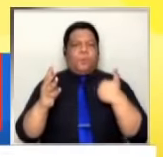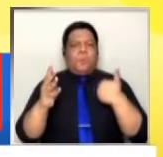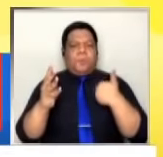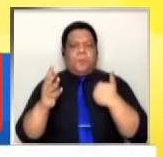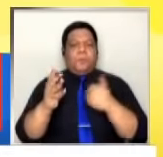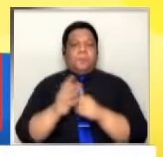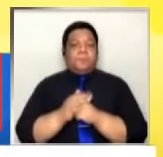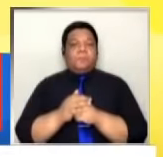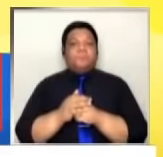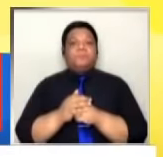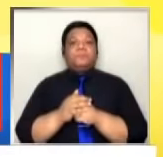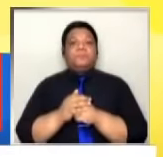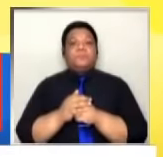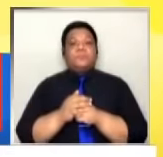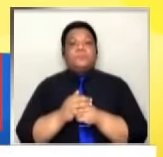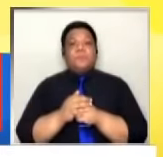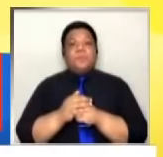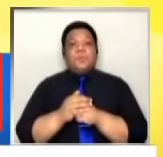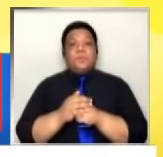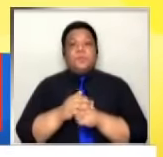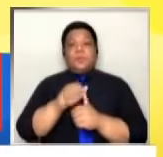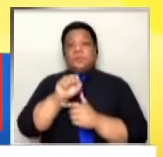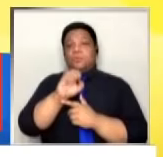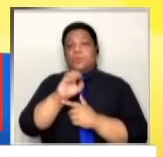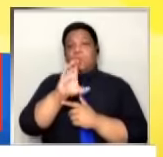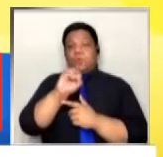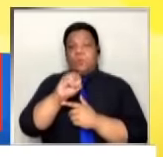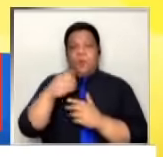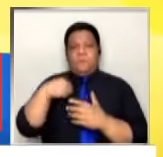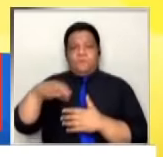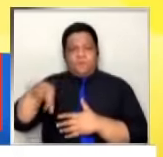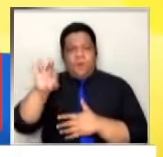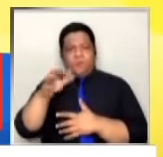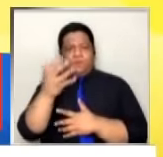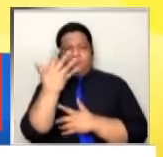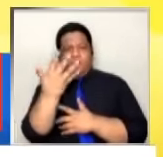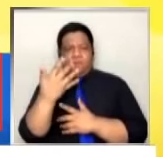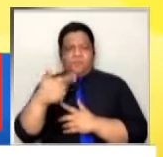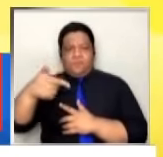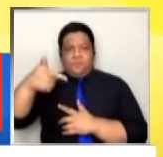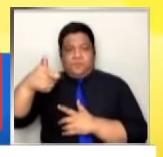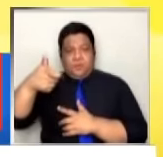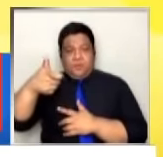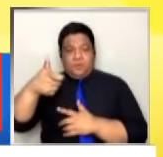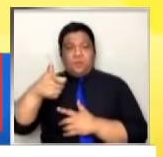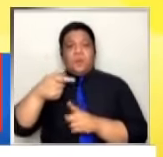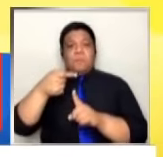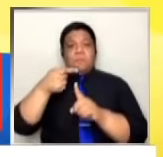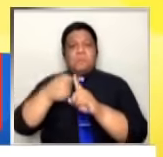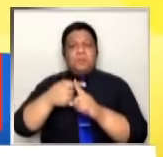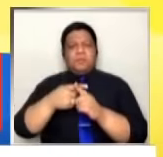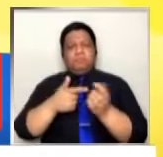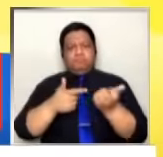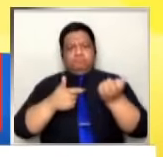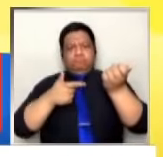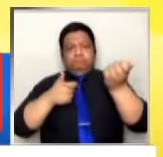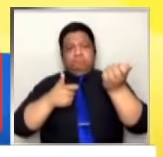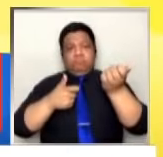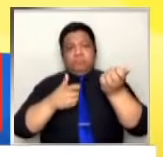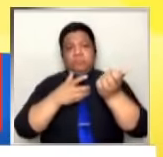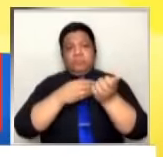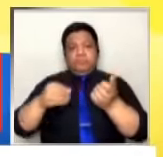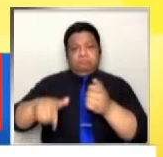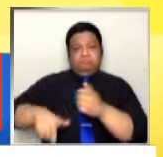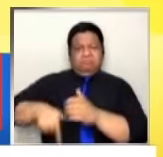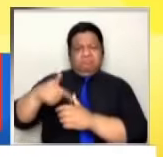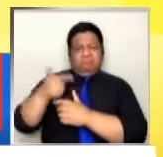Samantala, Iga, nakuha ng sokong nasa 5 baril mula sa mga sospek, kabilang ng isang M16 rifle at isang caliber 38.